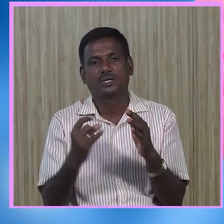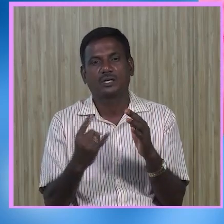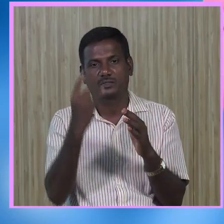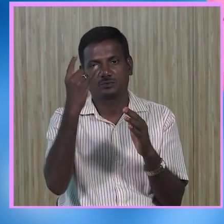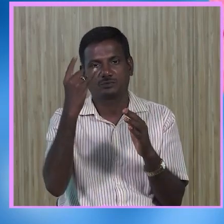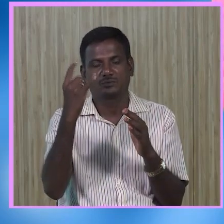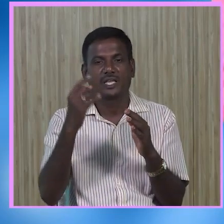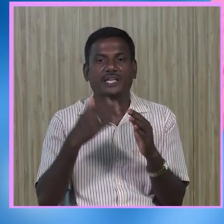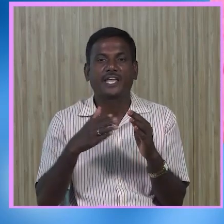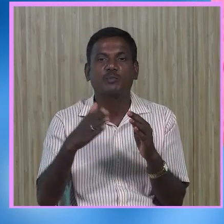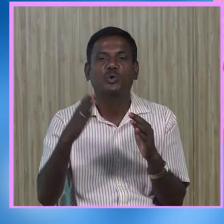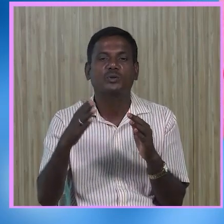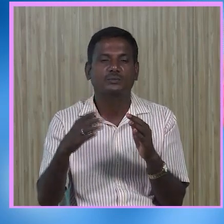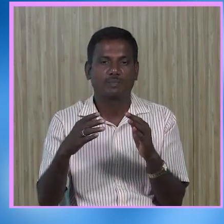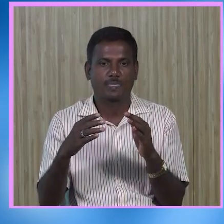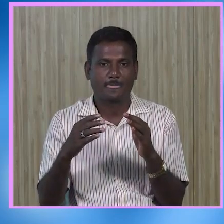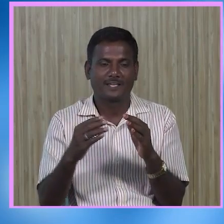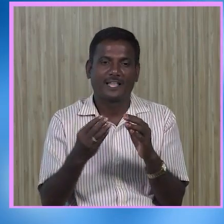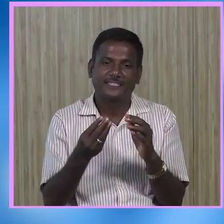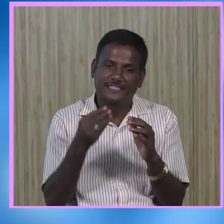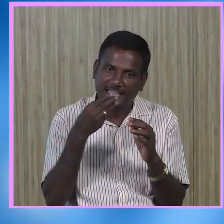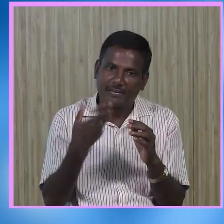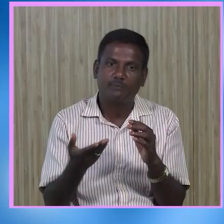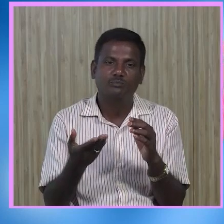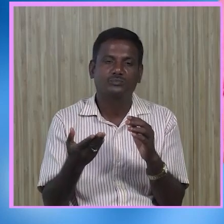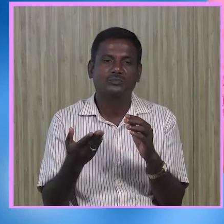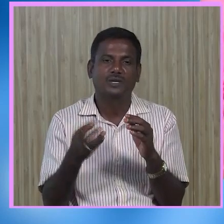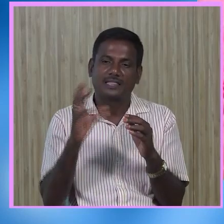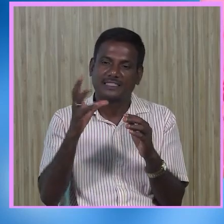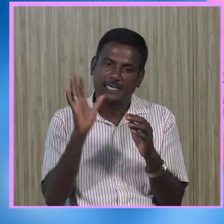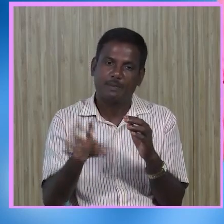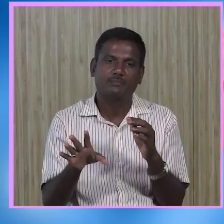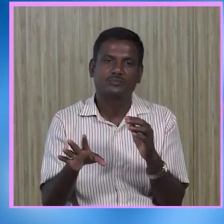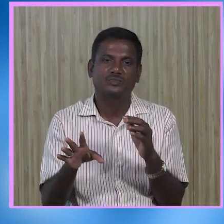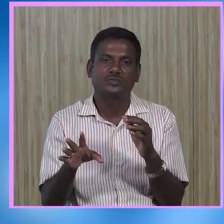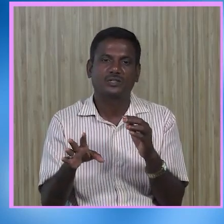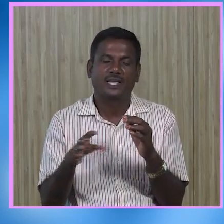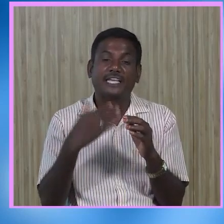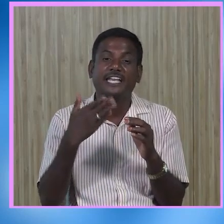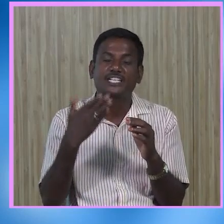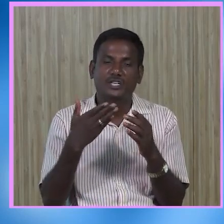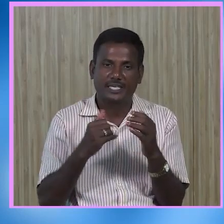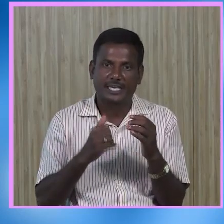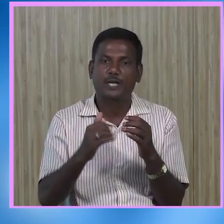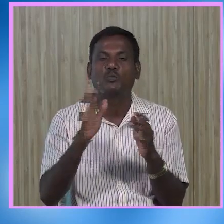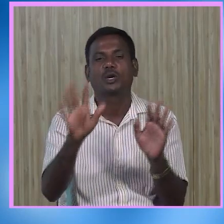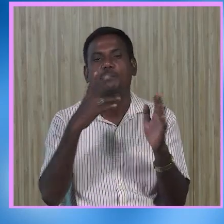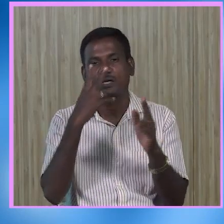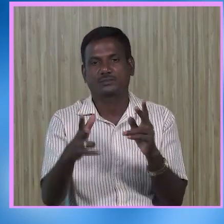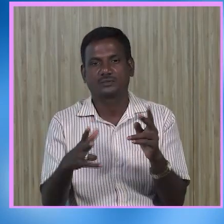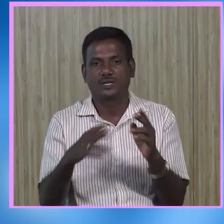இல்லாமல் இயக்கு பொருட்களில் திரவ இயக்கு பொருட்கள், திண்ம இயக்கு பொருட்கள், க்ரையோஜெனிக் இயக்கு பொருட்களை பற்றி